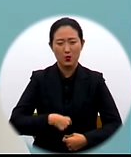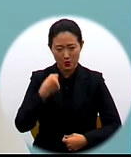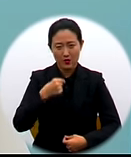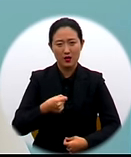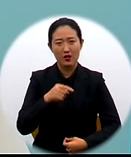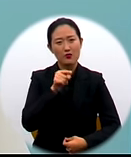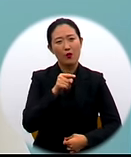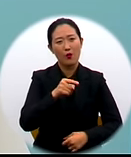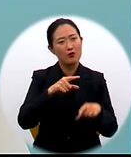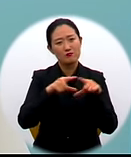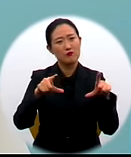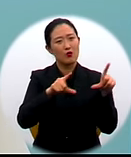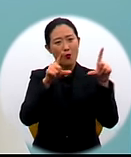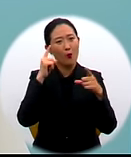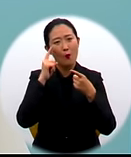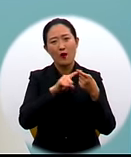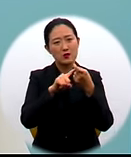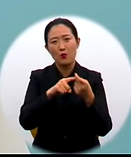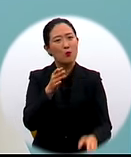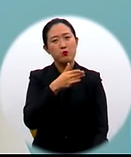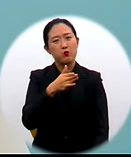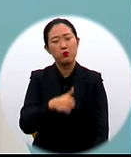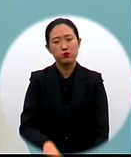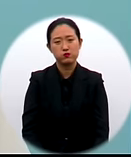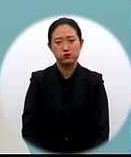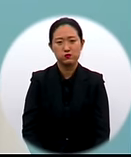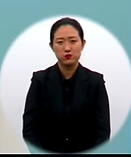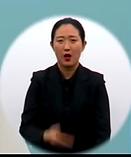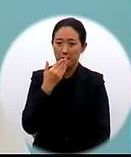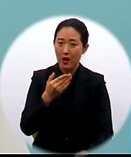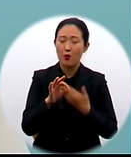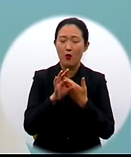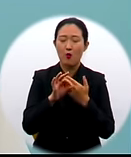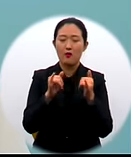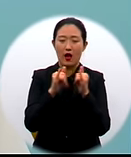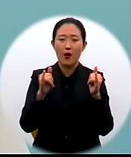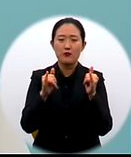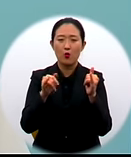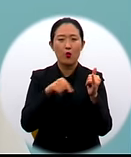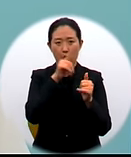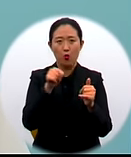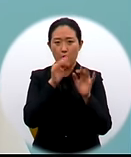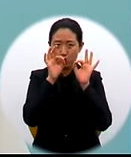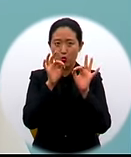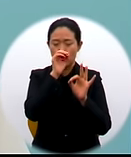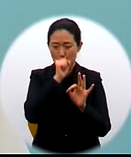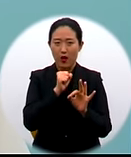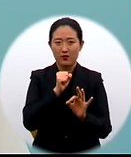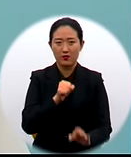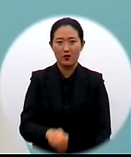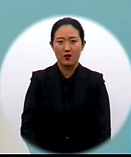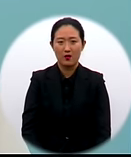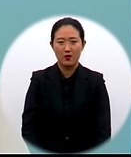저랑 남편 솔직하게 얘기했죠. 너의 일상에 아무도 관심이 없다. 너의 브이로그 컨텐츠가 될 수 없어. 이왕이면 사람들이 좋아하는